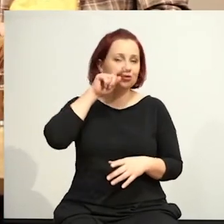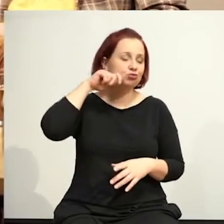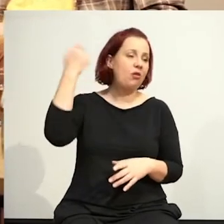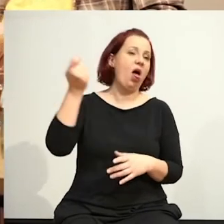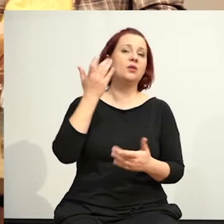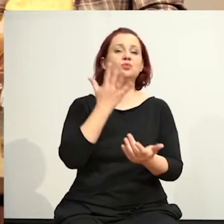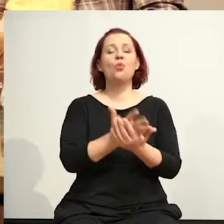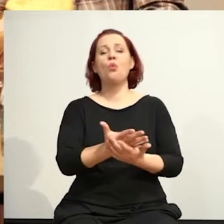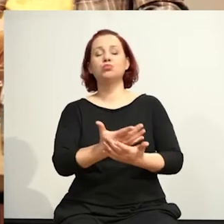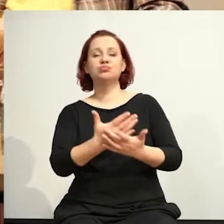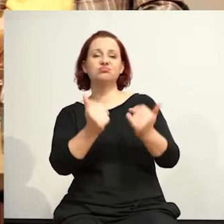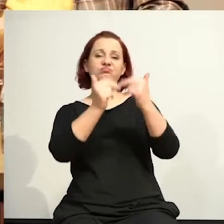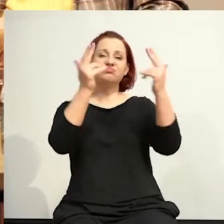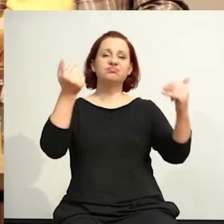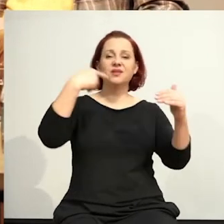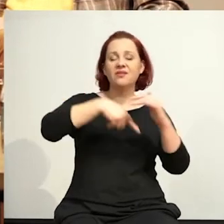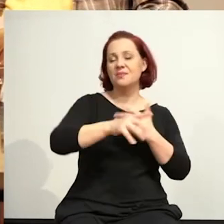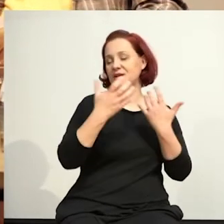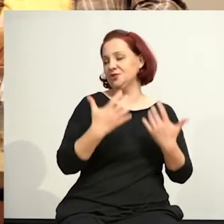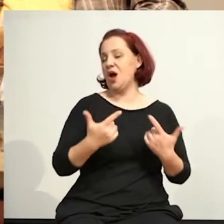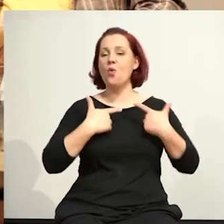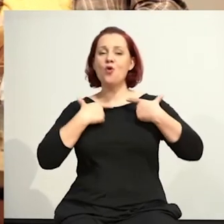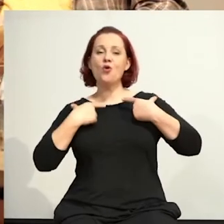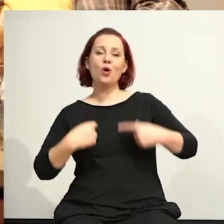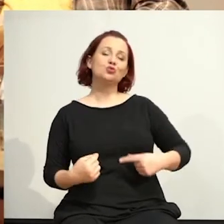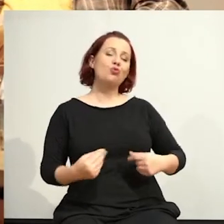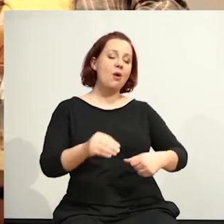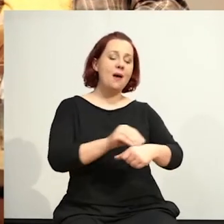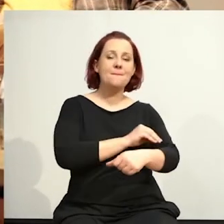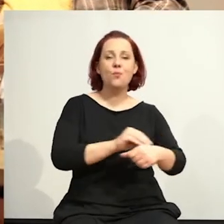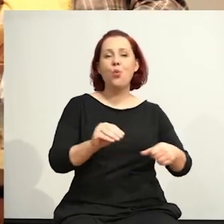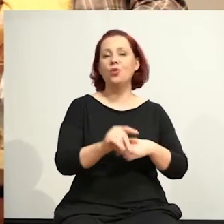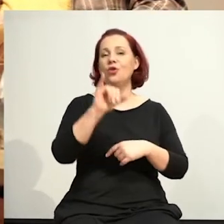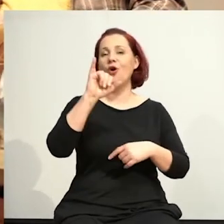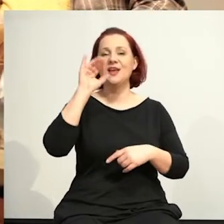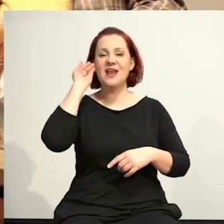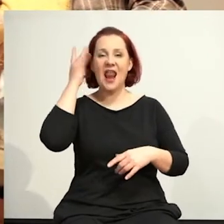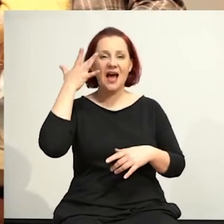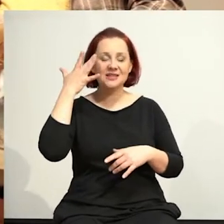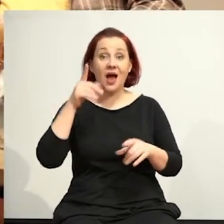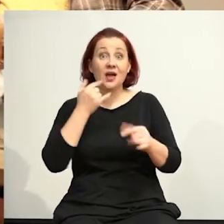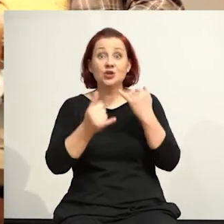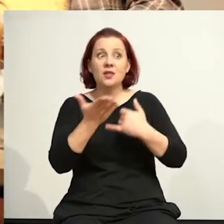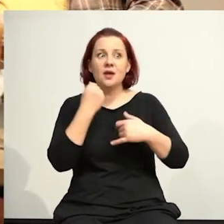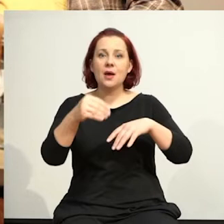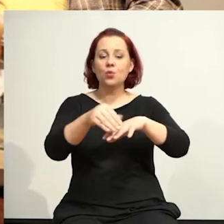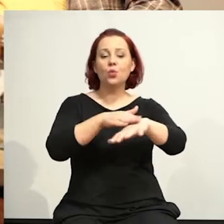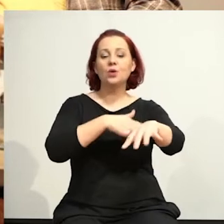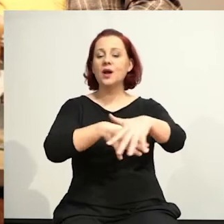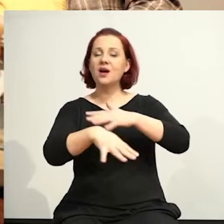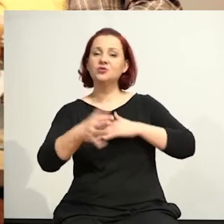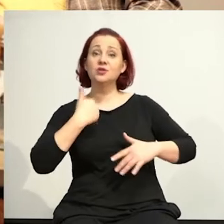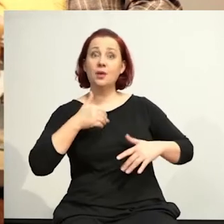że chciał nosić koszulę z irlandzkiego płótna, najdroższego, a kiedy nie miał białych rękawiczek, nie wychodził na